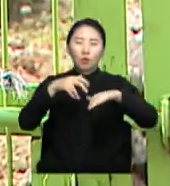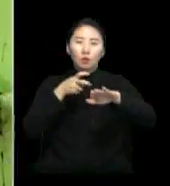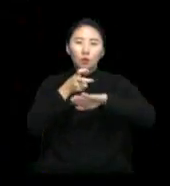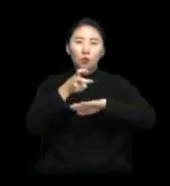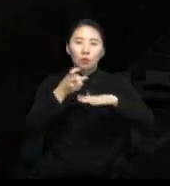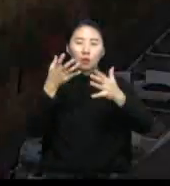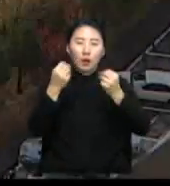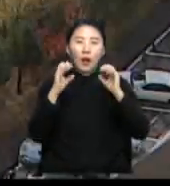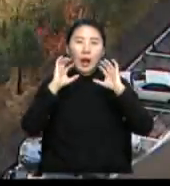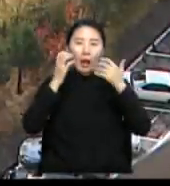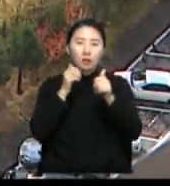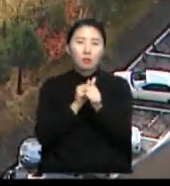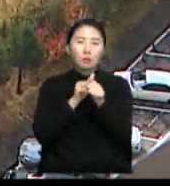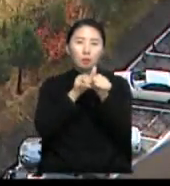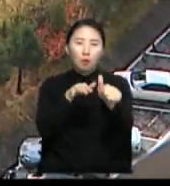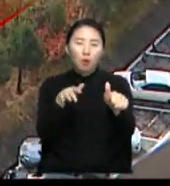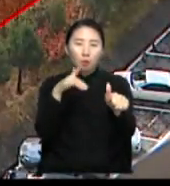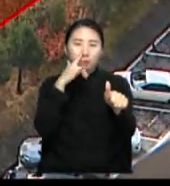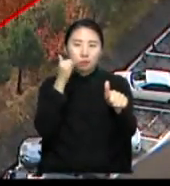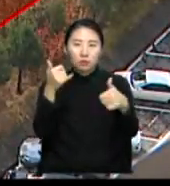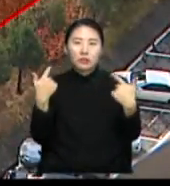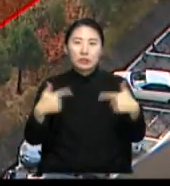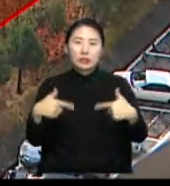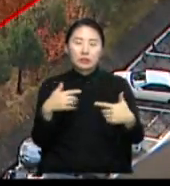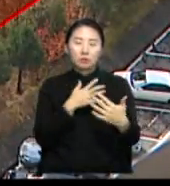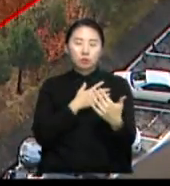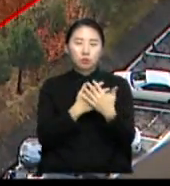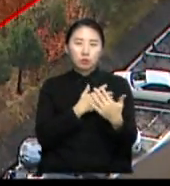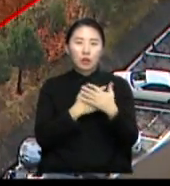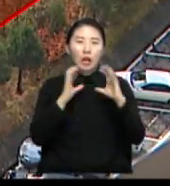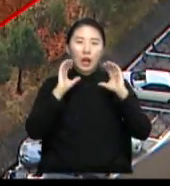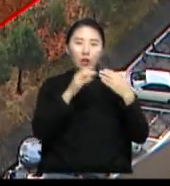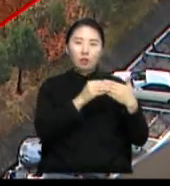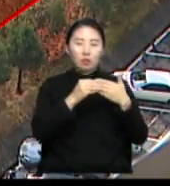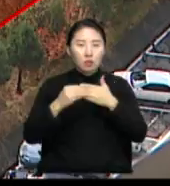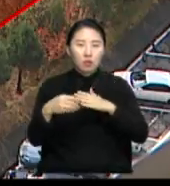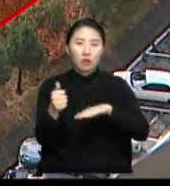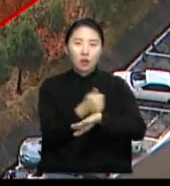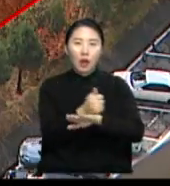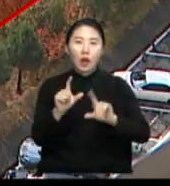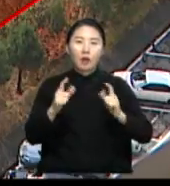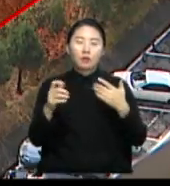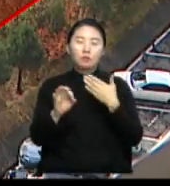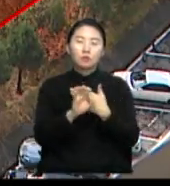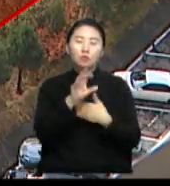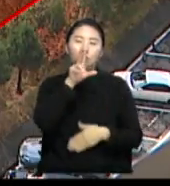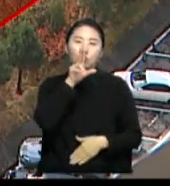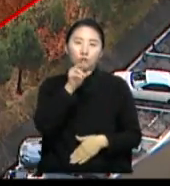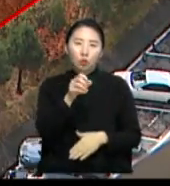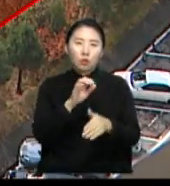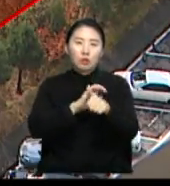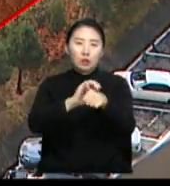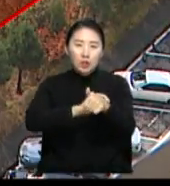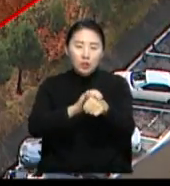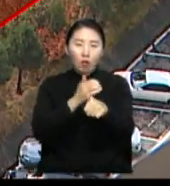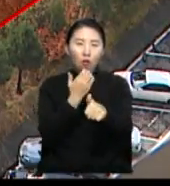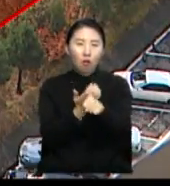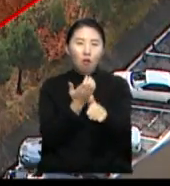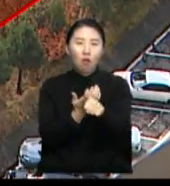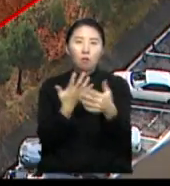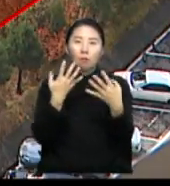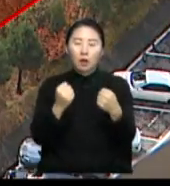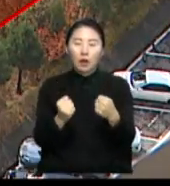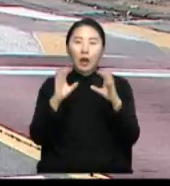많아서 아이들 보내는 부모님들이 항상 불안해하고 애들을 데리고 다니시든가 물론 트럭들도 많이 다닐 테고 그렇게